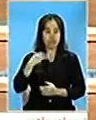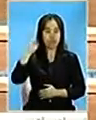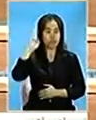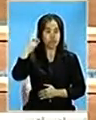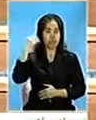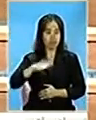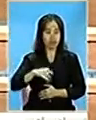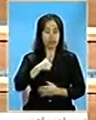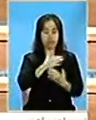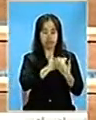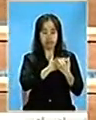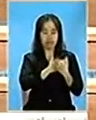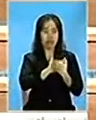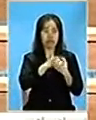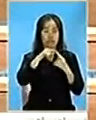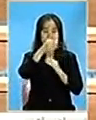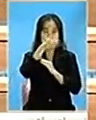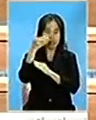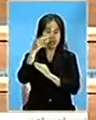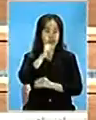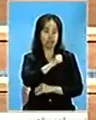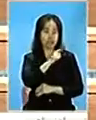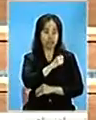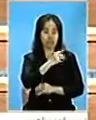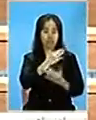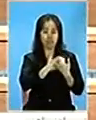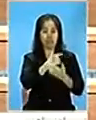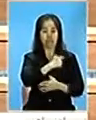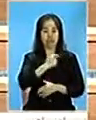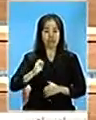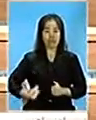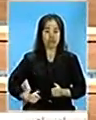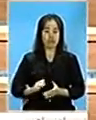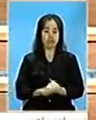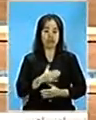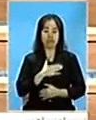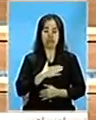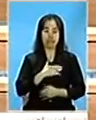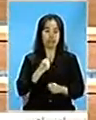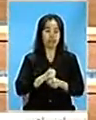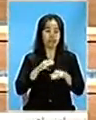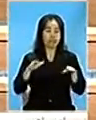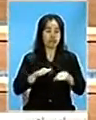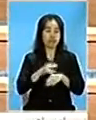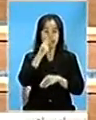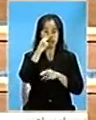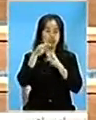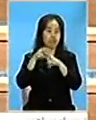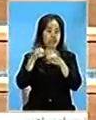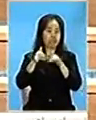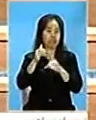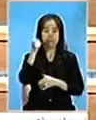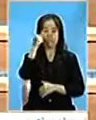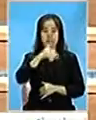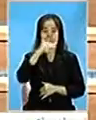ณว่าจะจงรักภักดีต่อชาติศาสนาและพระมหากษัตริย์ผมไม่อาจที่จะนิ่งดูได้หรืออยู่เฉยได้ครับท่านประธ